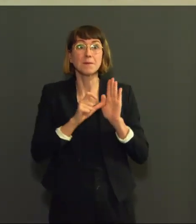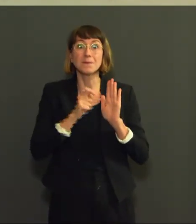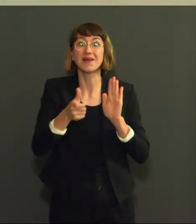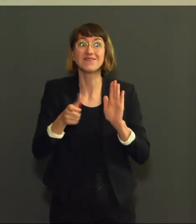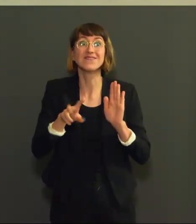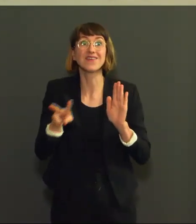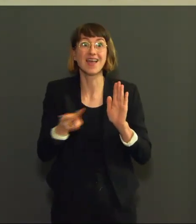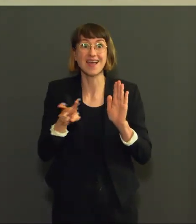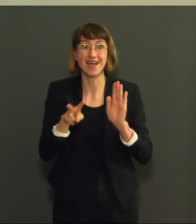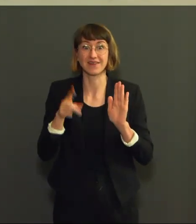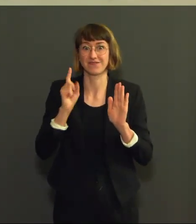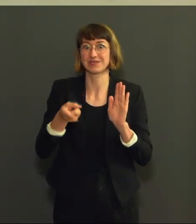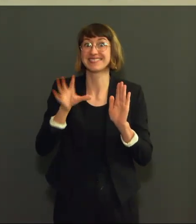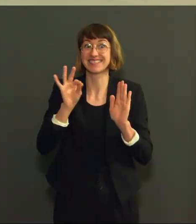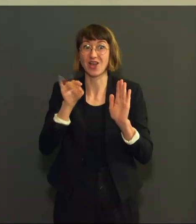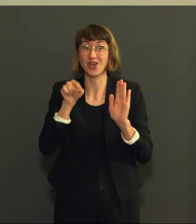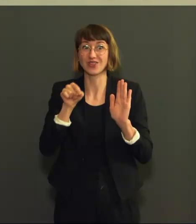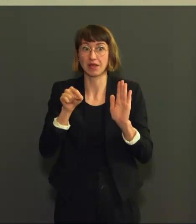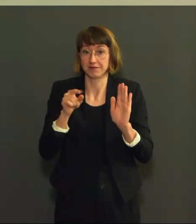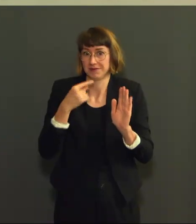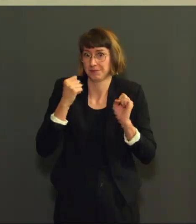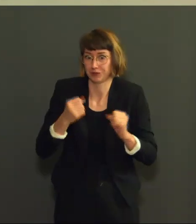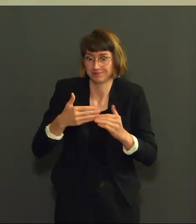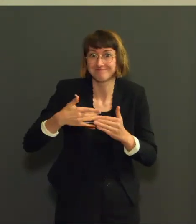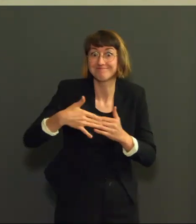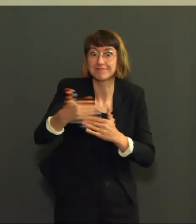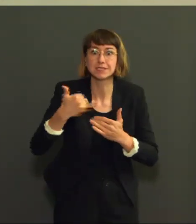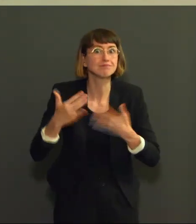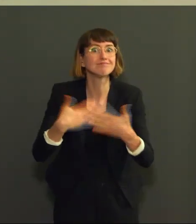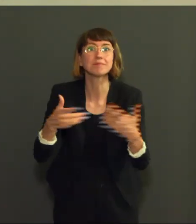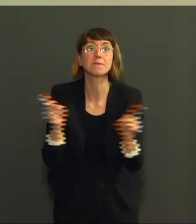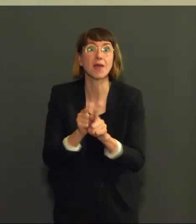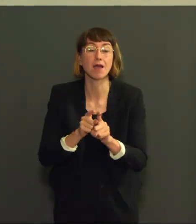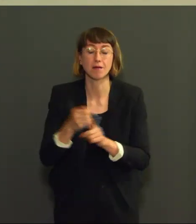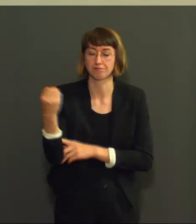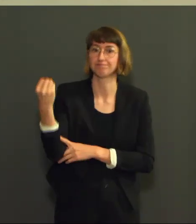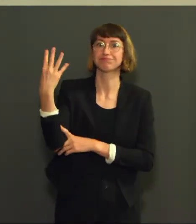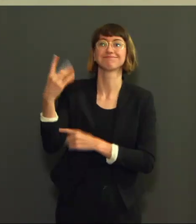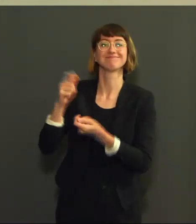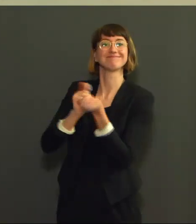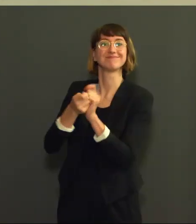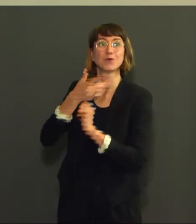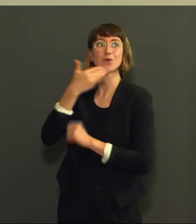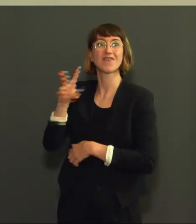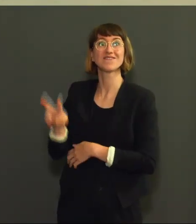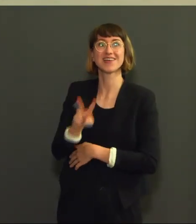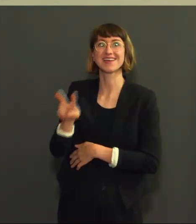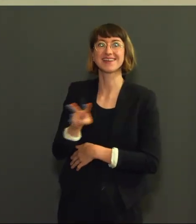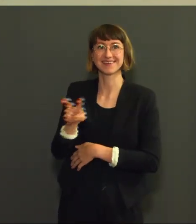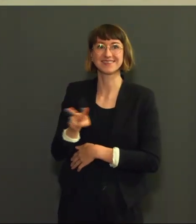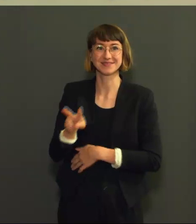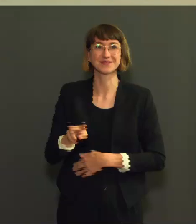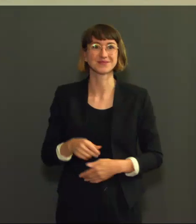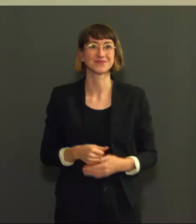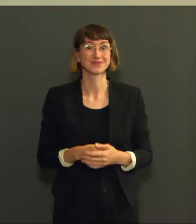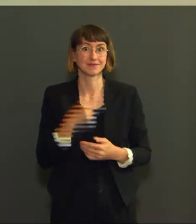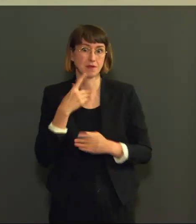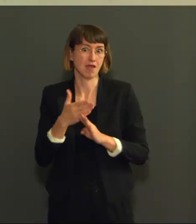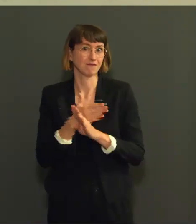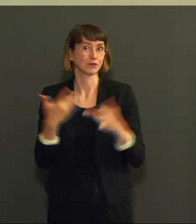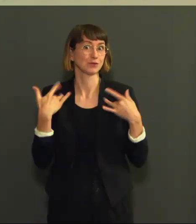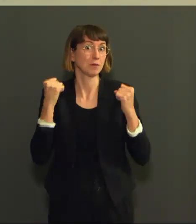pourrait redevenir verte sur la carte avant la fin de ce mois. Rappelons que depuis cette semaine, la Belgique